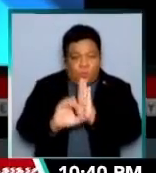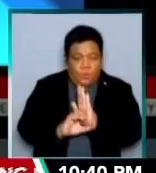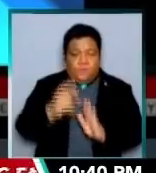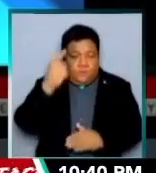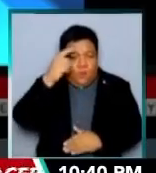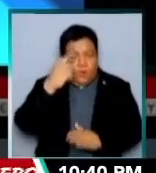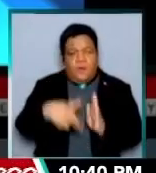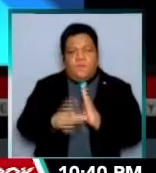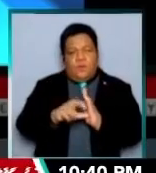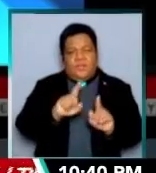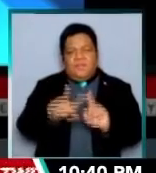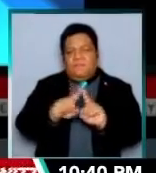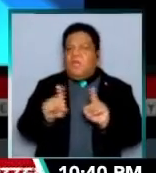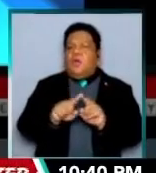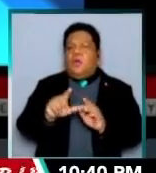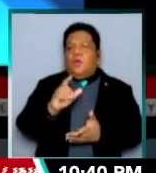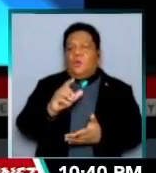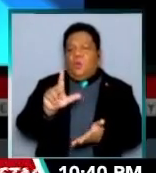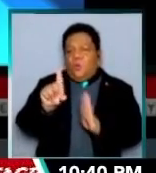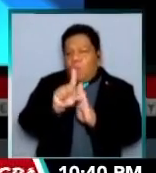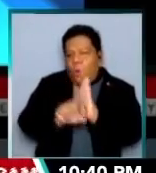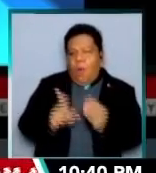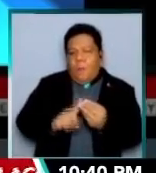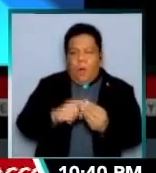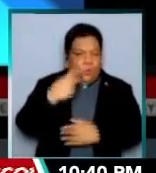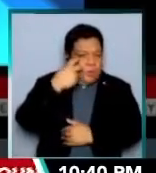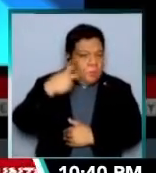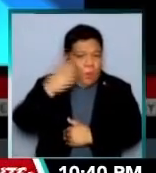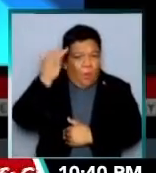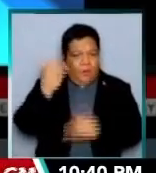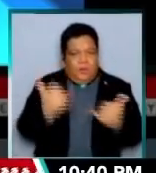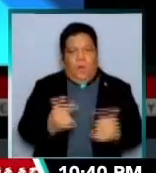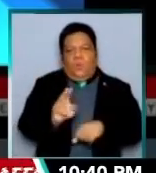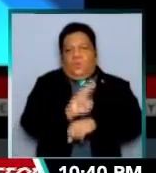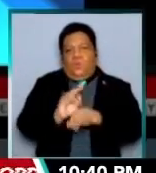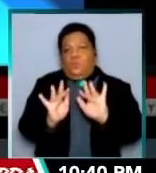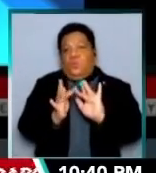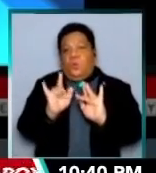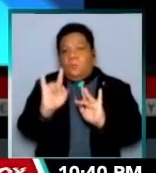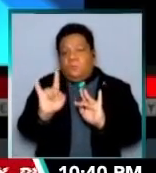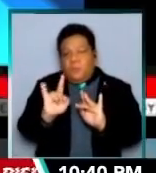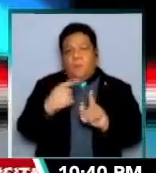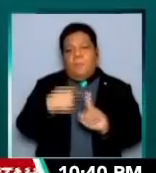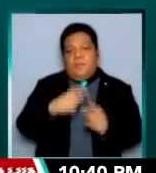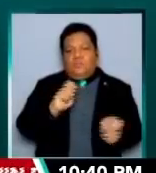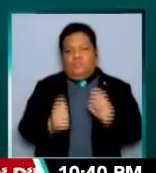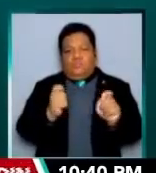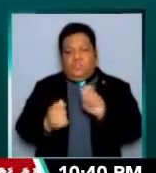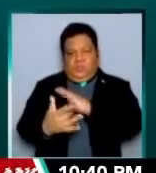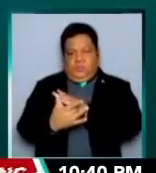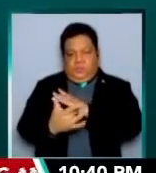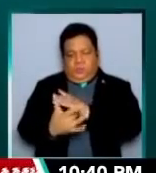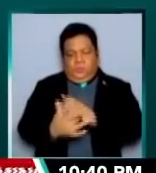ng bansa sa gitna ng malawakang paggamit ng social media platforms at mabilis na pagbabago sa teknolohiya.